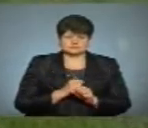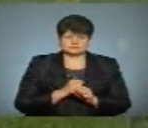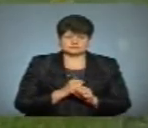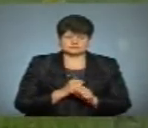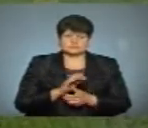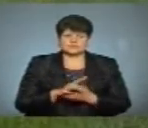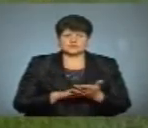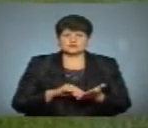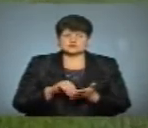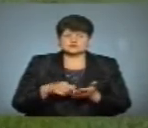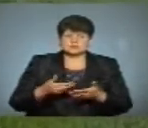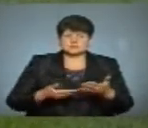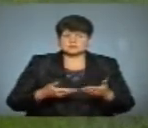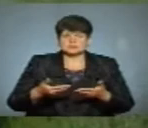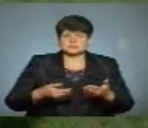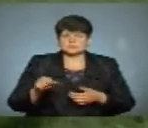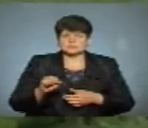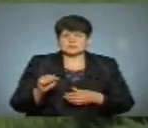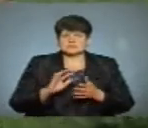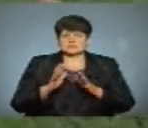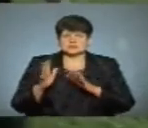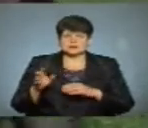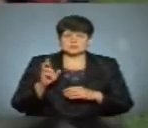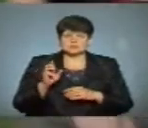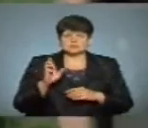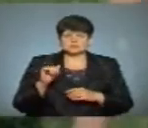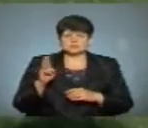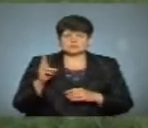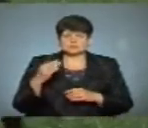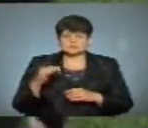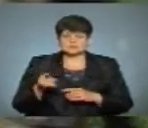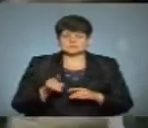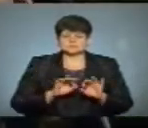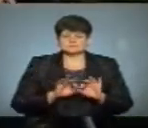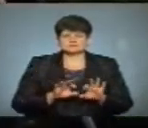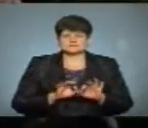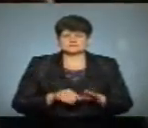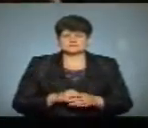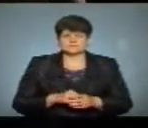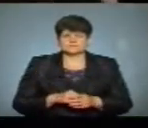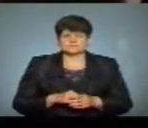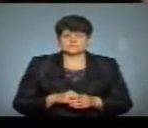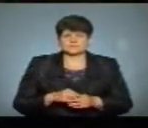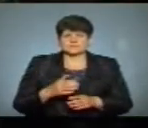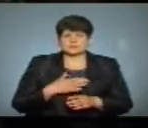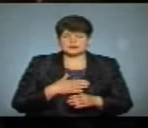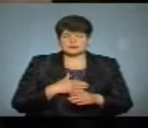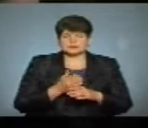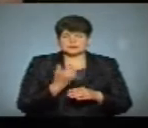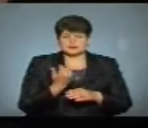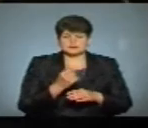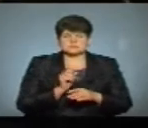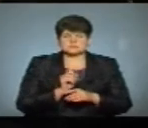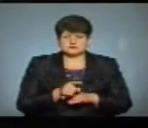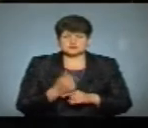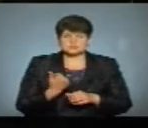Далі учасники йтимуть до Теребовлянського лісу. Богдан Бутковський їх інструктує. Ваше бойове завдання. Сьогодні ви